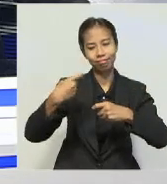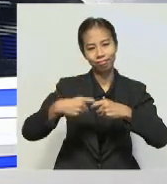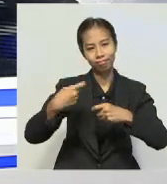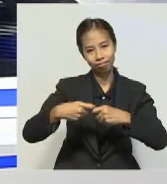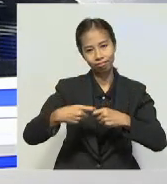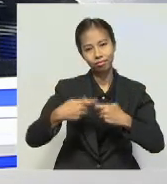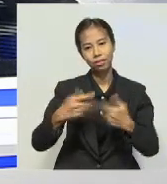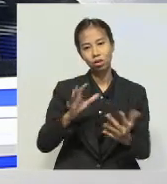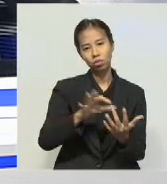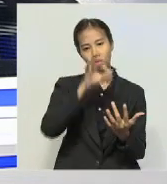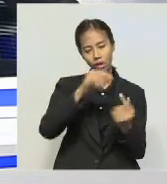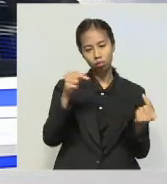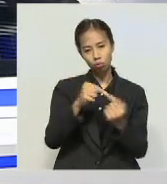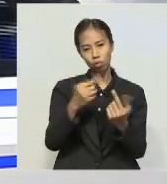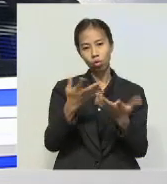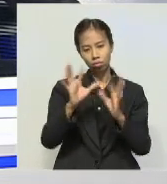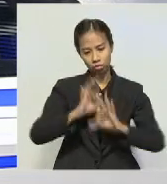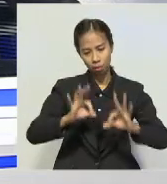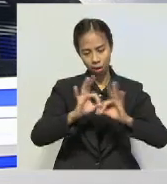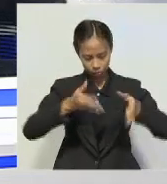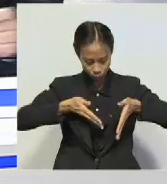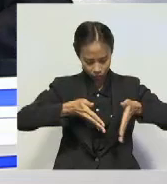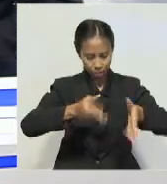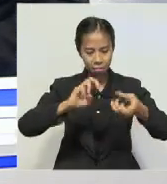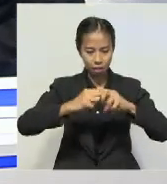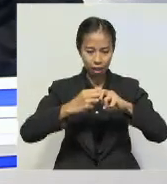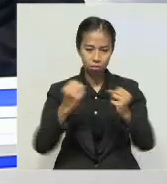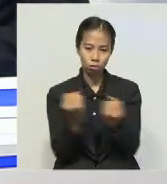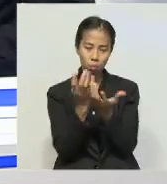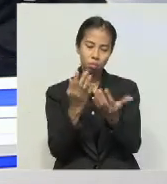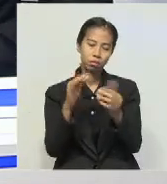แลอยู่ เฉพาะเส้นทางที่มีปัญหาเรื่องของการจราจรจริงๆแหละนะคะเพื่อที่จะไม่ให้กระทบกับประชาชน